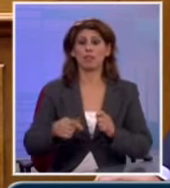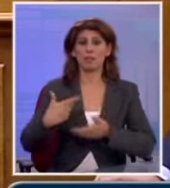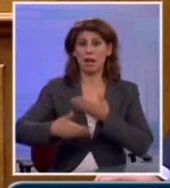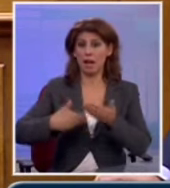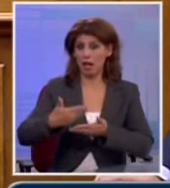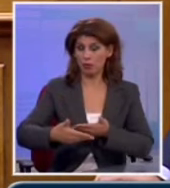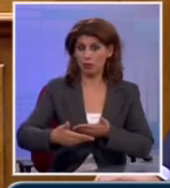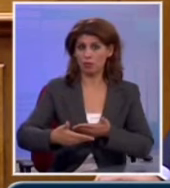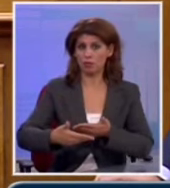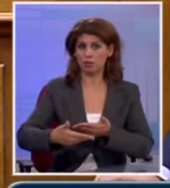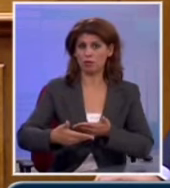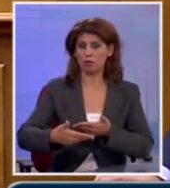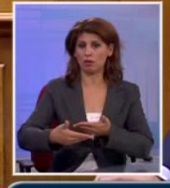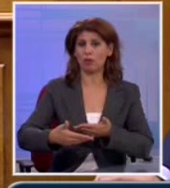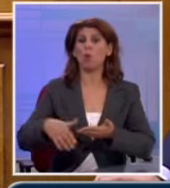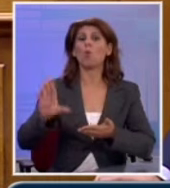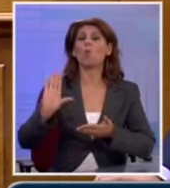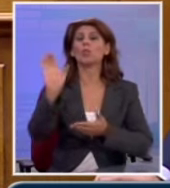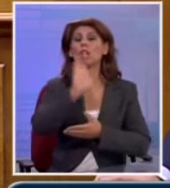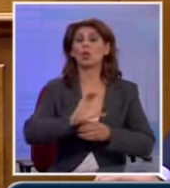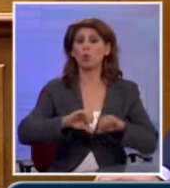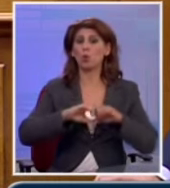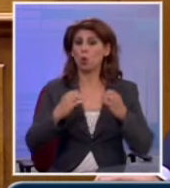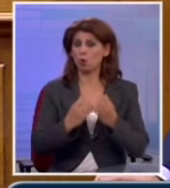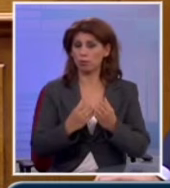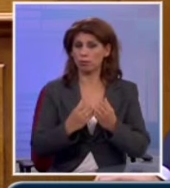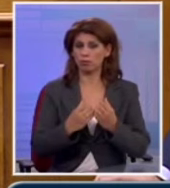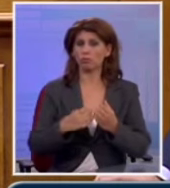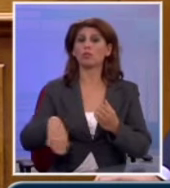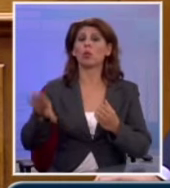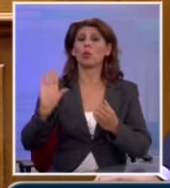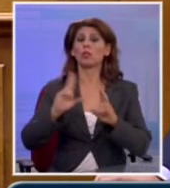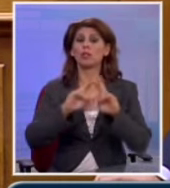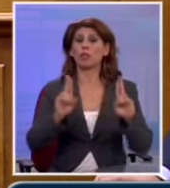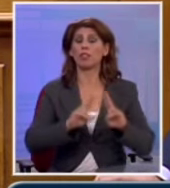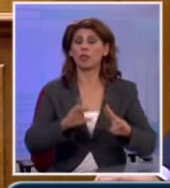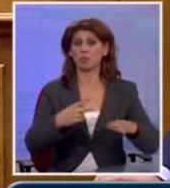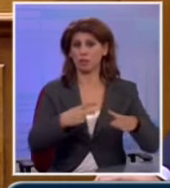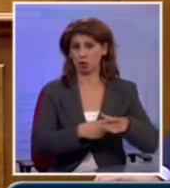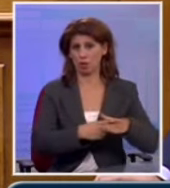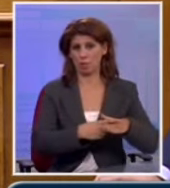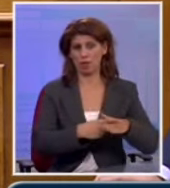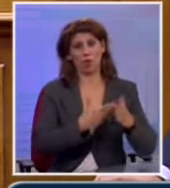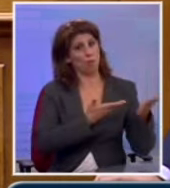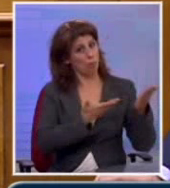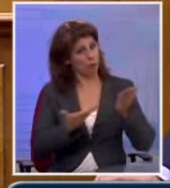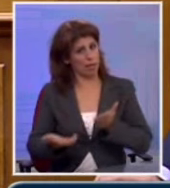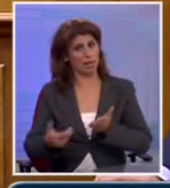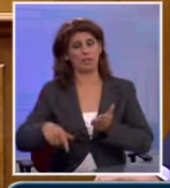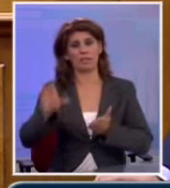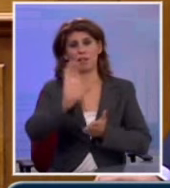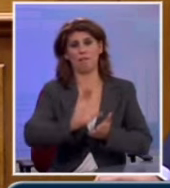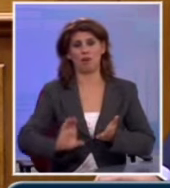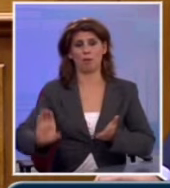παράδοση ούτε το Eurogroup, ούτε το Διεθνές Νομισματικό Ταμείο που ήρθε στην